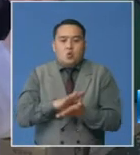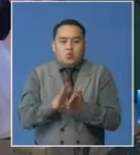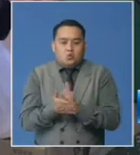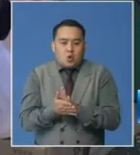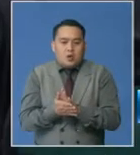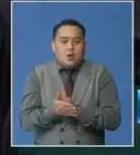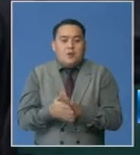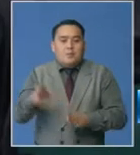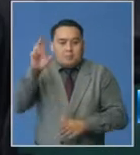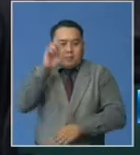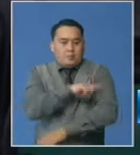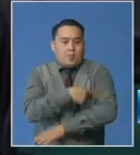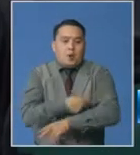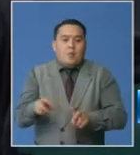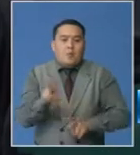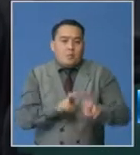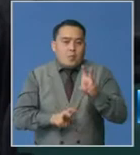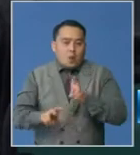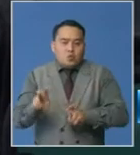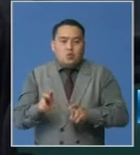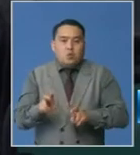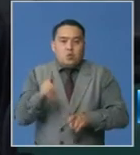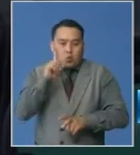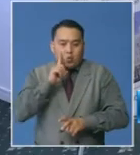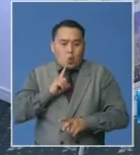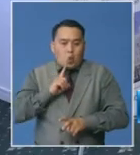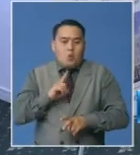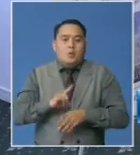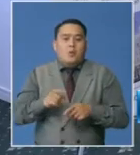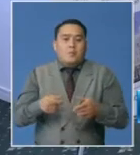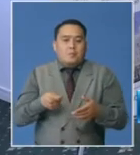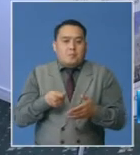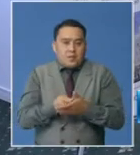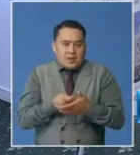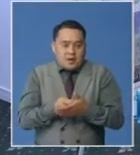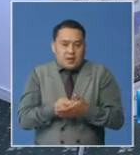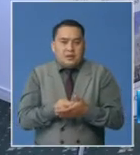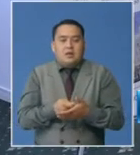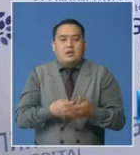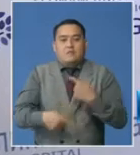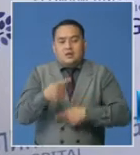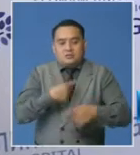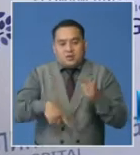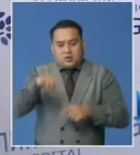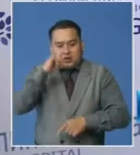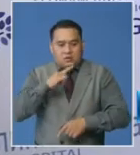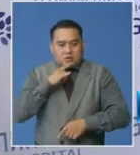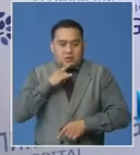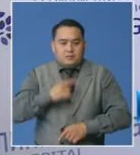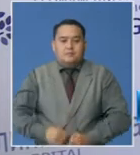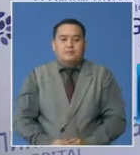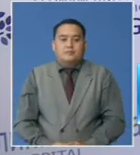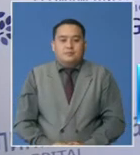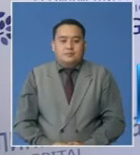по медобслуживанию. От поиска подходящей клиники и бронебилетов до полного курса лечения и возврата на родину. Мы консультируем,